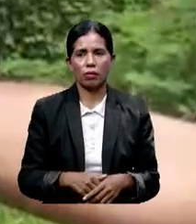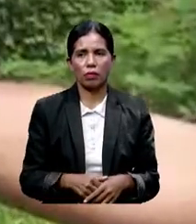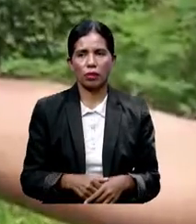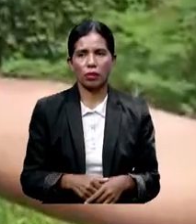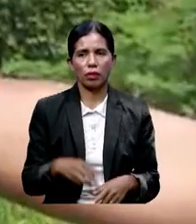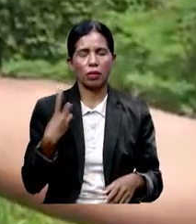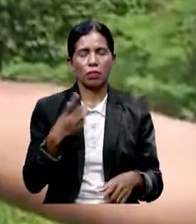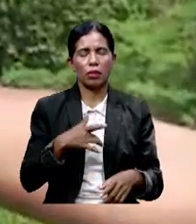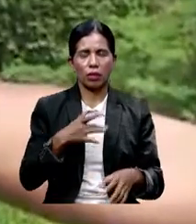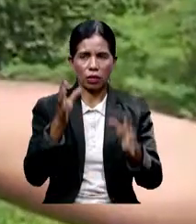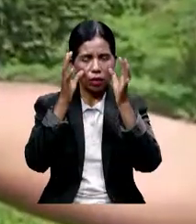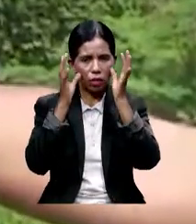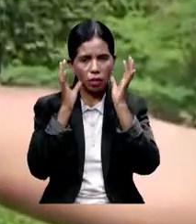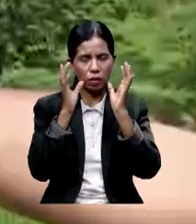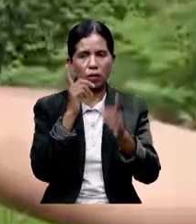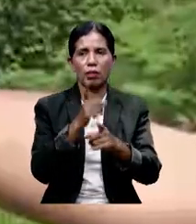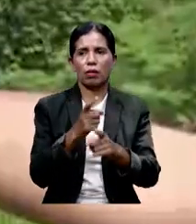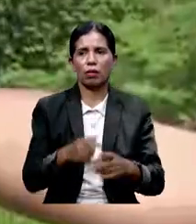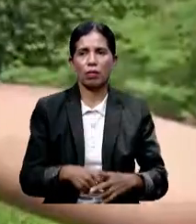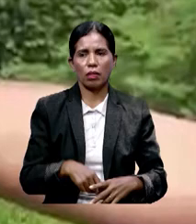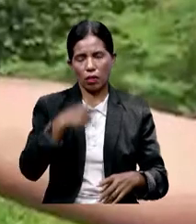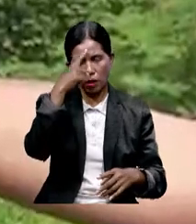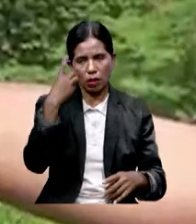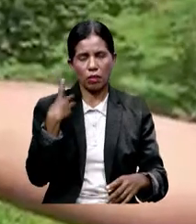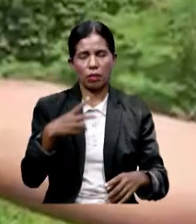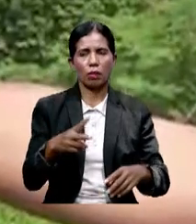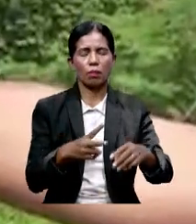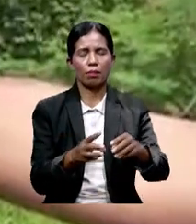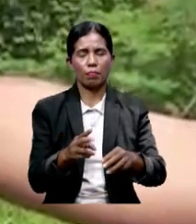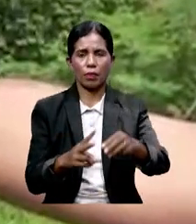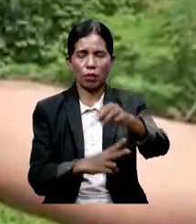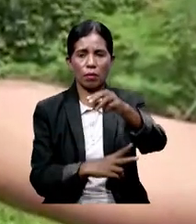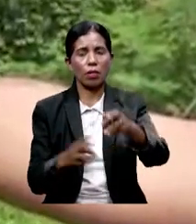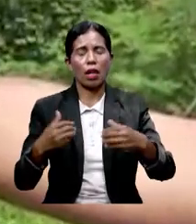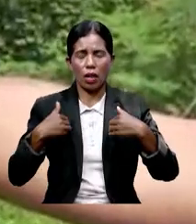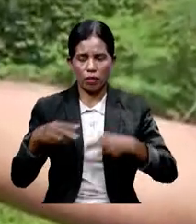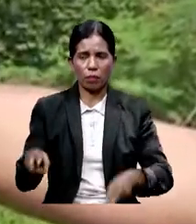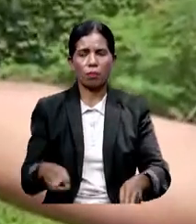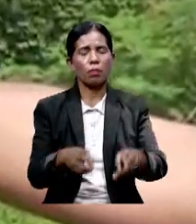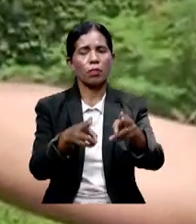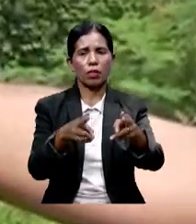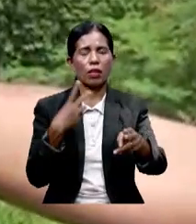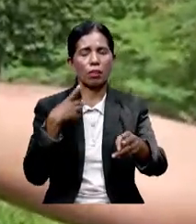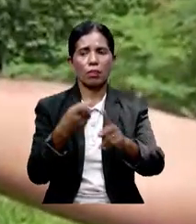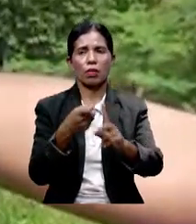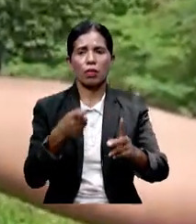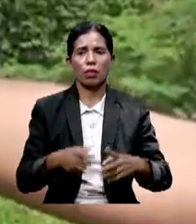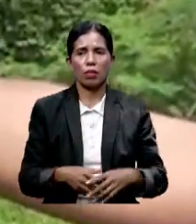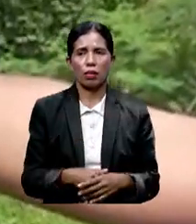kami sendiri tristi. Tambah kami emo tatun, kami kau ni. Emo tatun itu